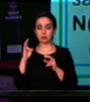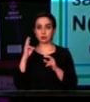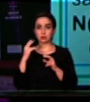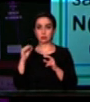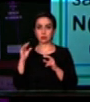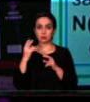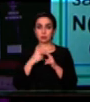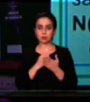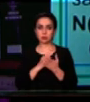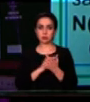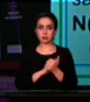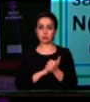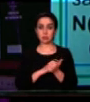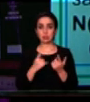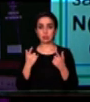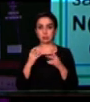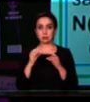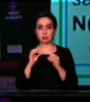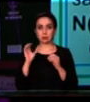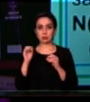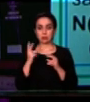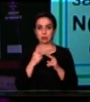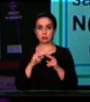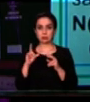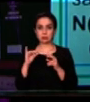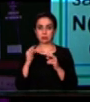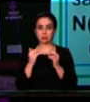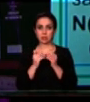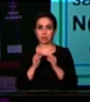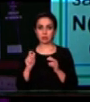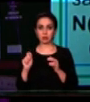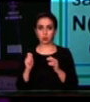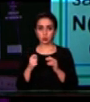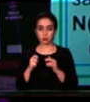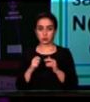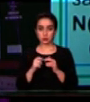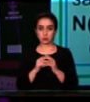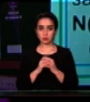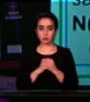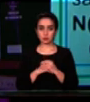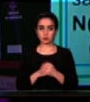по модулю S, где E – это значение открытого ключа.